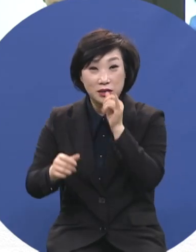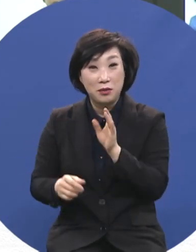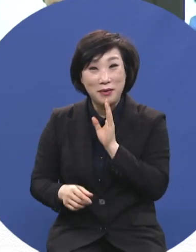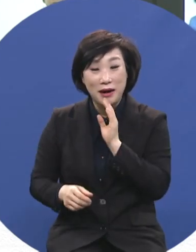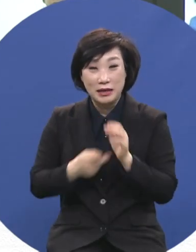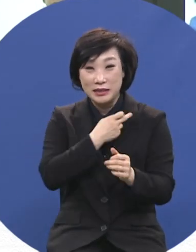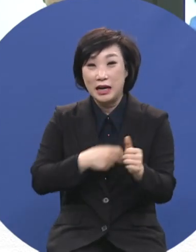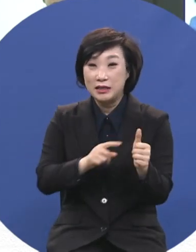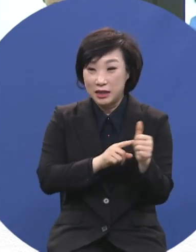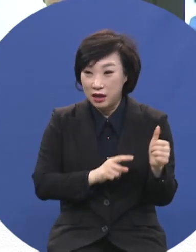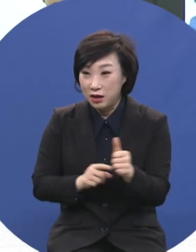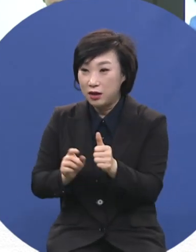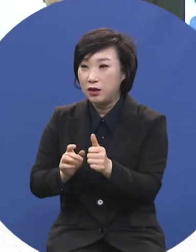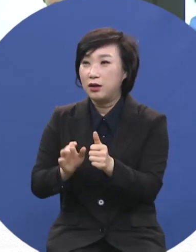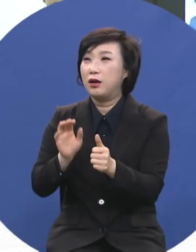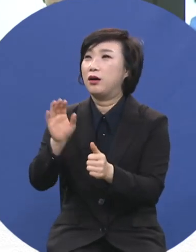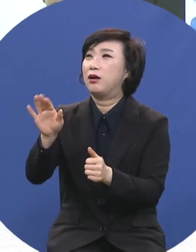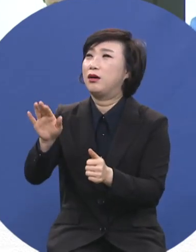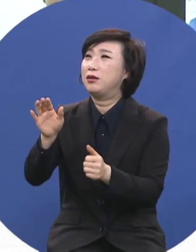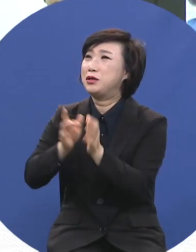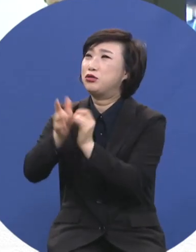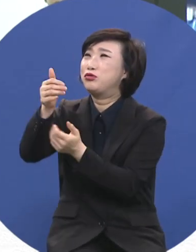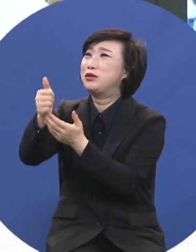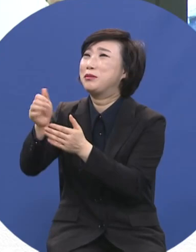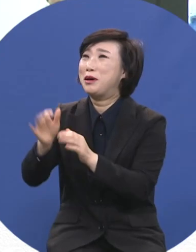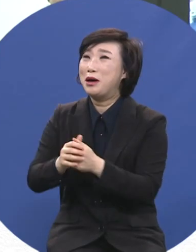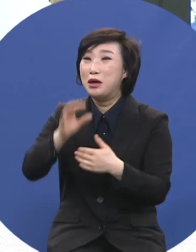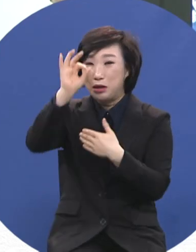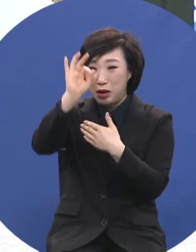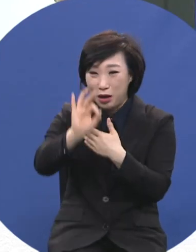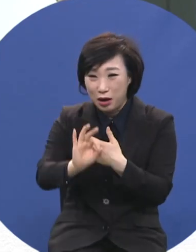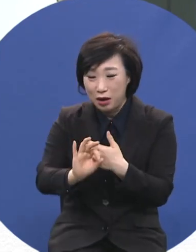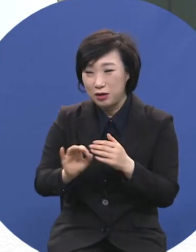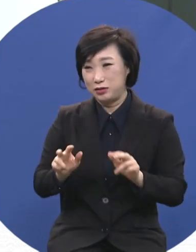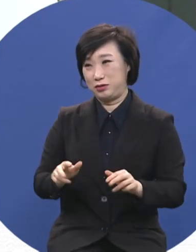말이, 예수님 저녁 때